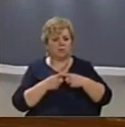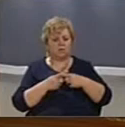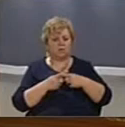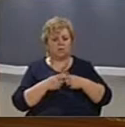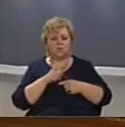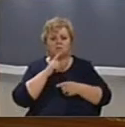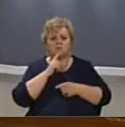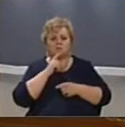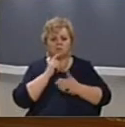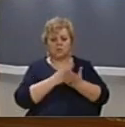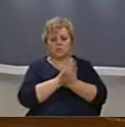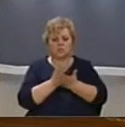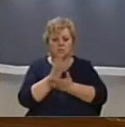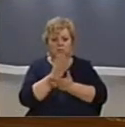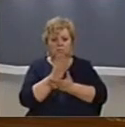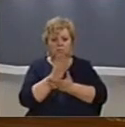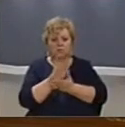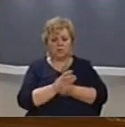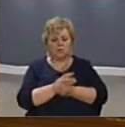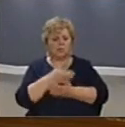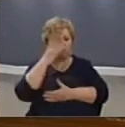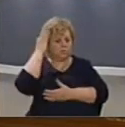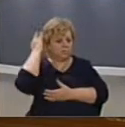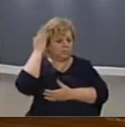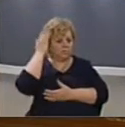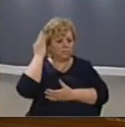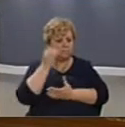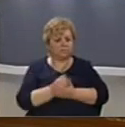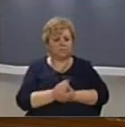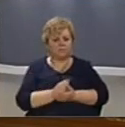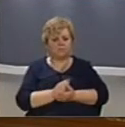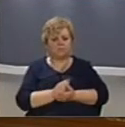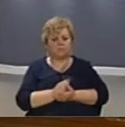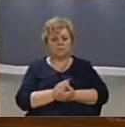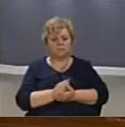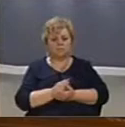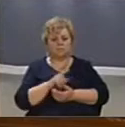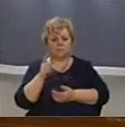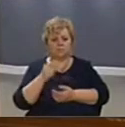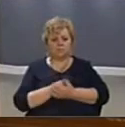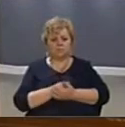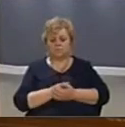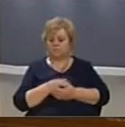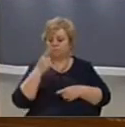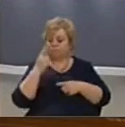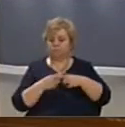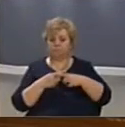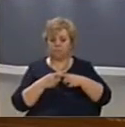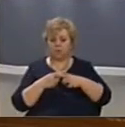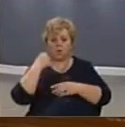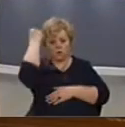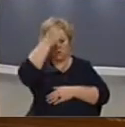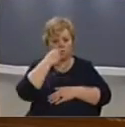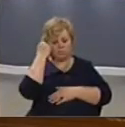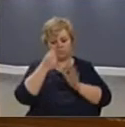shkojmë për te këti udhkyqje dhe për te këtyre dilemave. Dhe edhe për një çështje tjetër, jam masë i sigurt, se Kosova